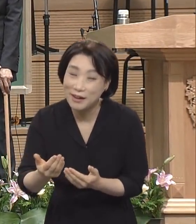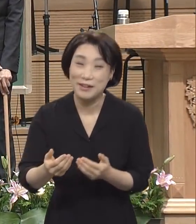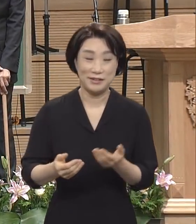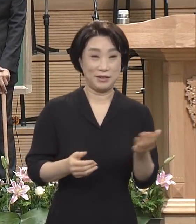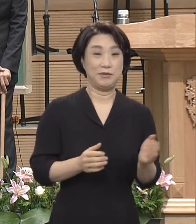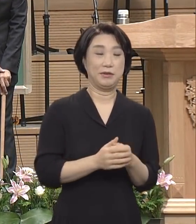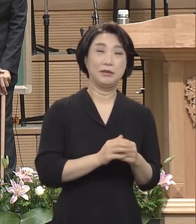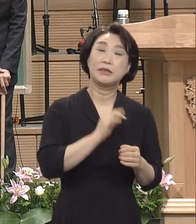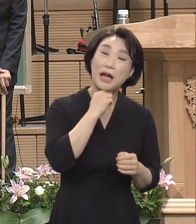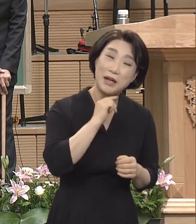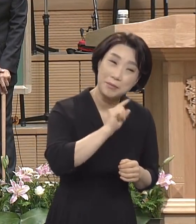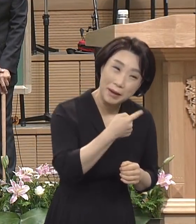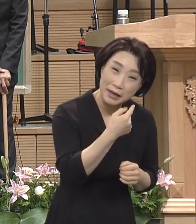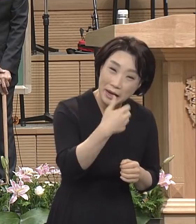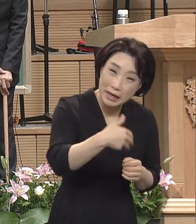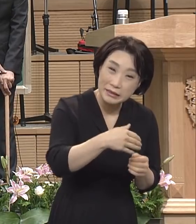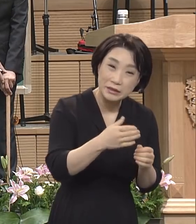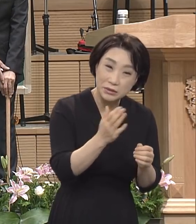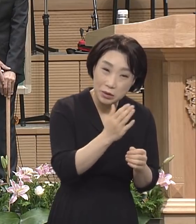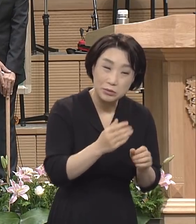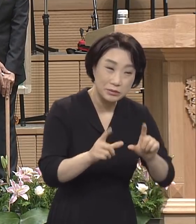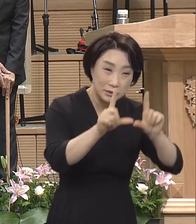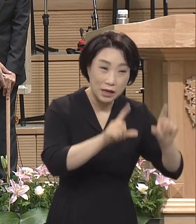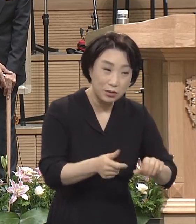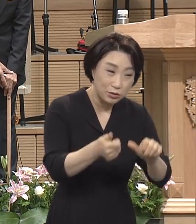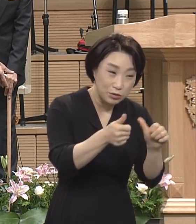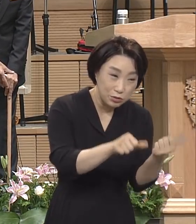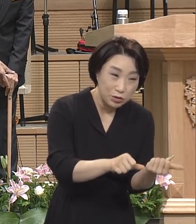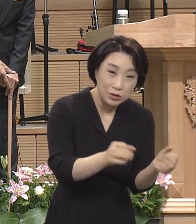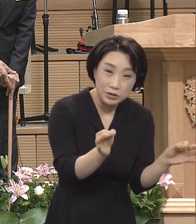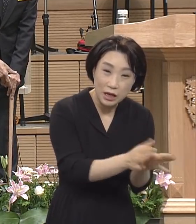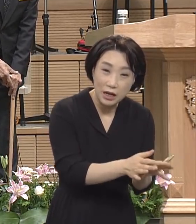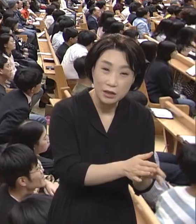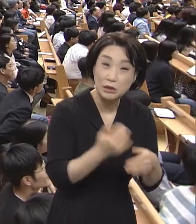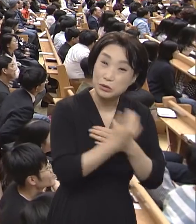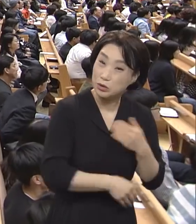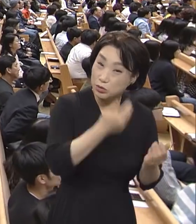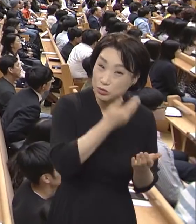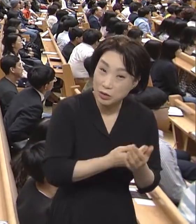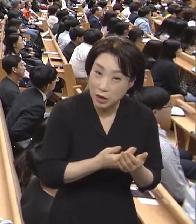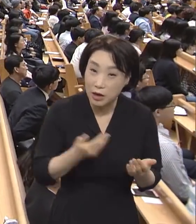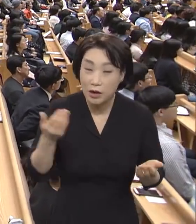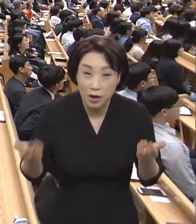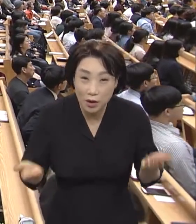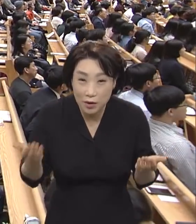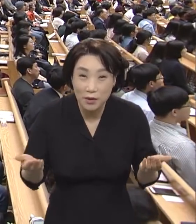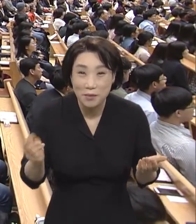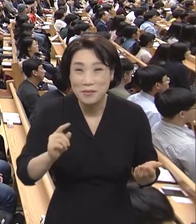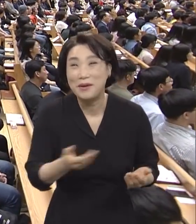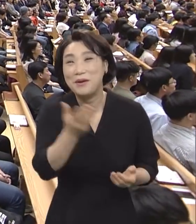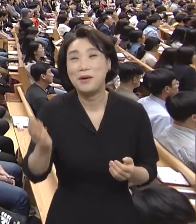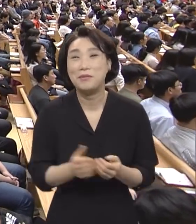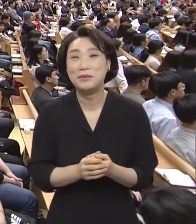한 100년비만 살다 사라지는 육신이 중요할까요? 어느 것이 중요해요?